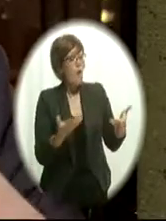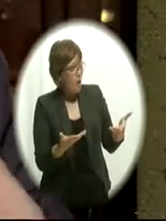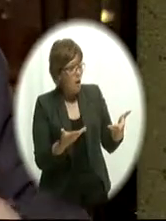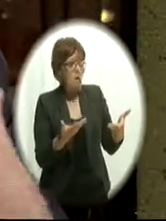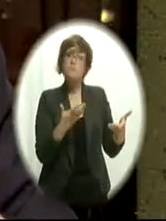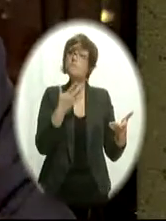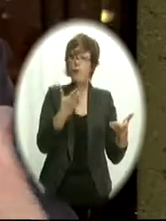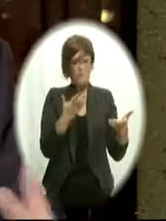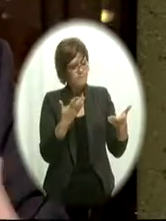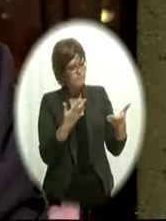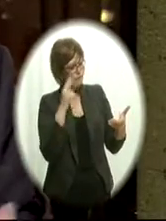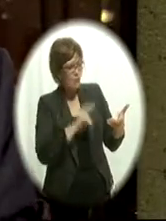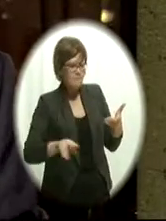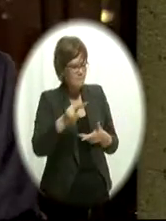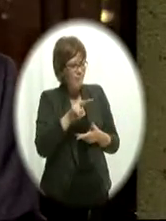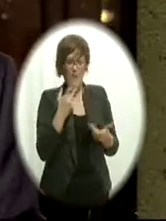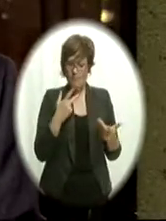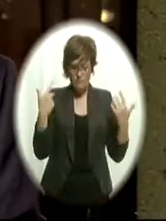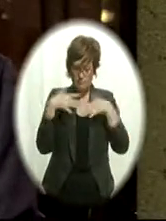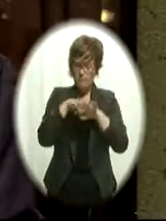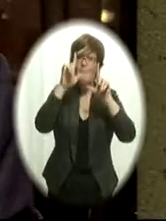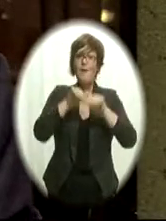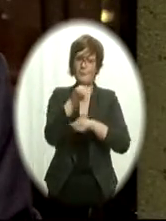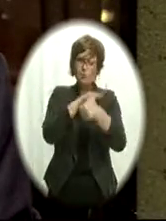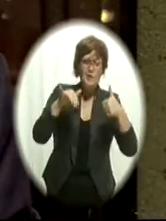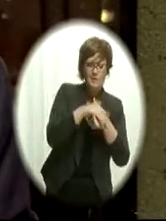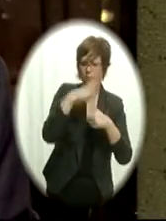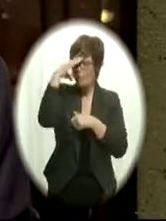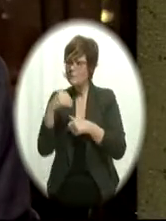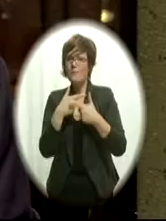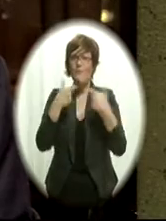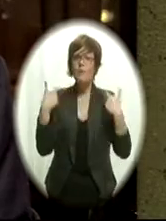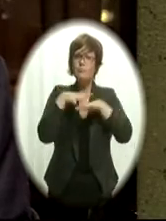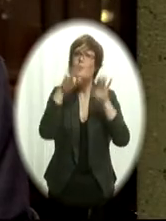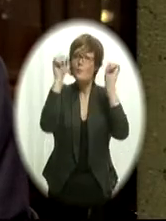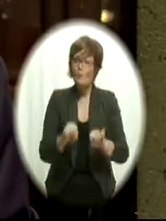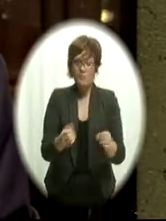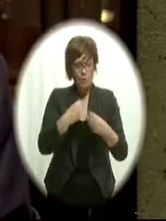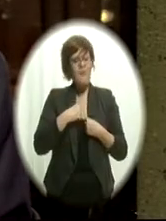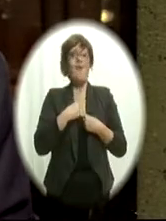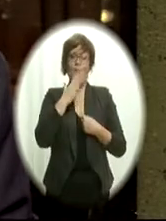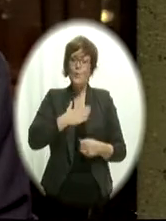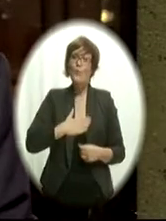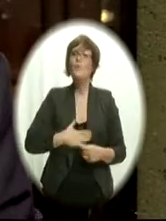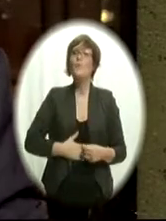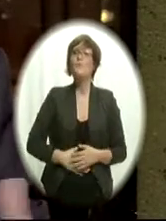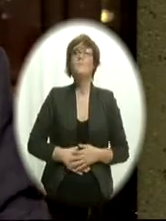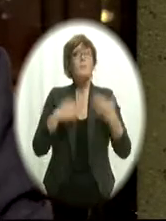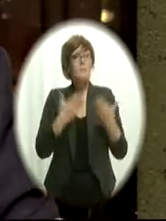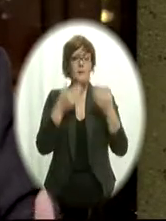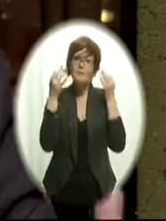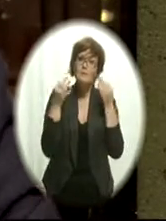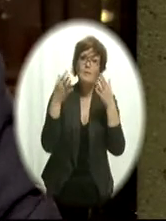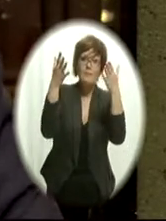pouvons cohabiter les uns avec les autres, y compris dans le domaine professionnel. Et ça, c'est rassurant, ça fait du bien. Maintenant, c'est la météo,